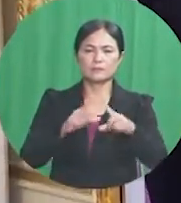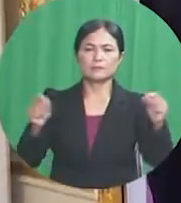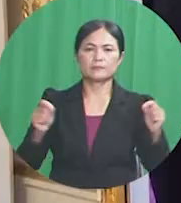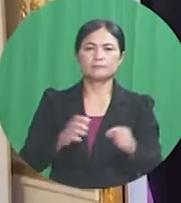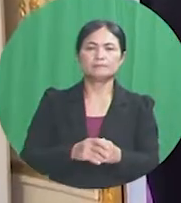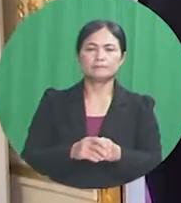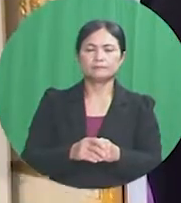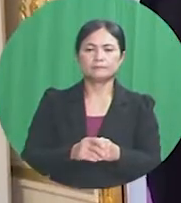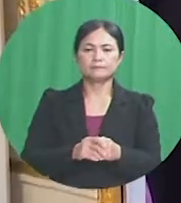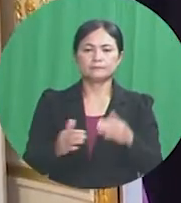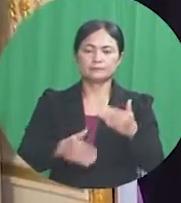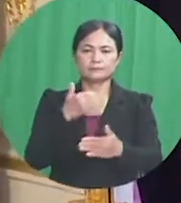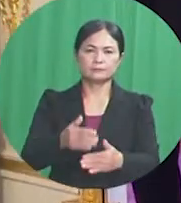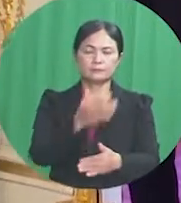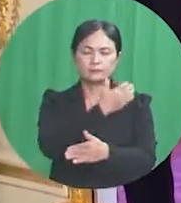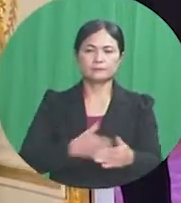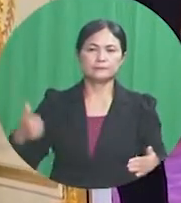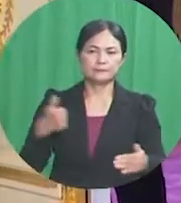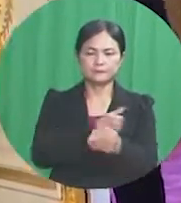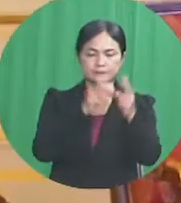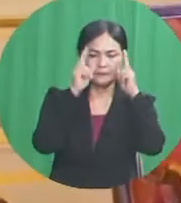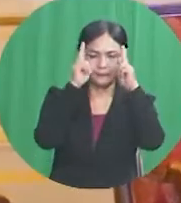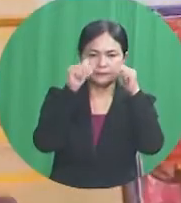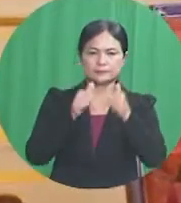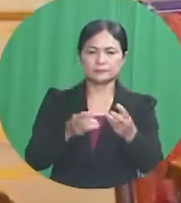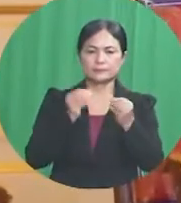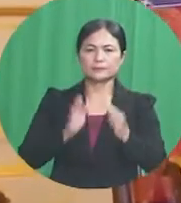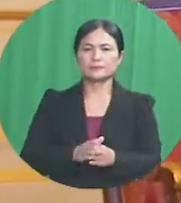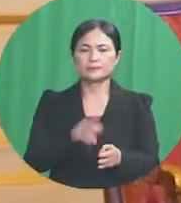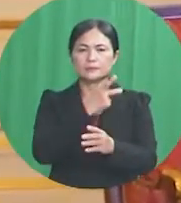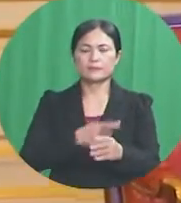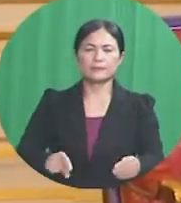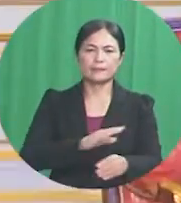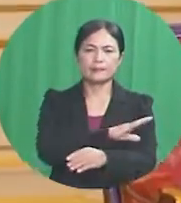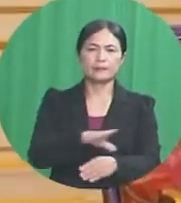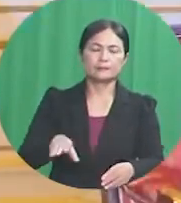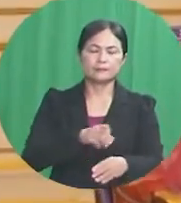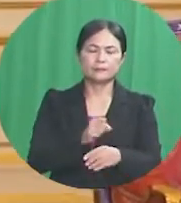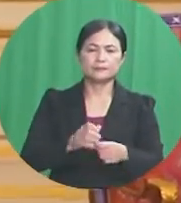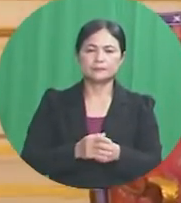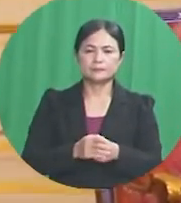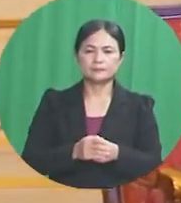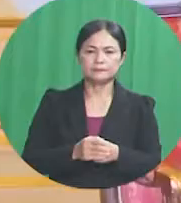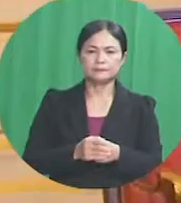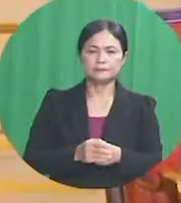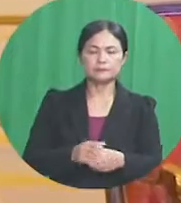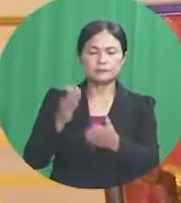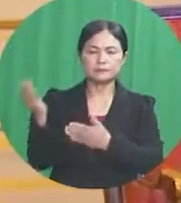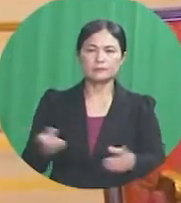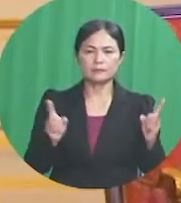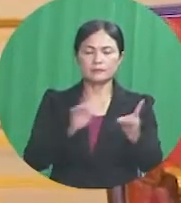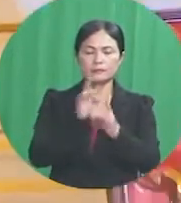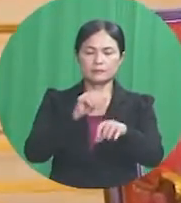នបន្ទាប់មកសម្តេចអគ្គមហាសេនាបតីតេជោហ៊ុនសែននាយករដ្ឋមន្ត្រីនៃព្រះរាជាណាចក្រកម្ពុជាបានអញ្ជើញជួប